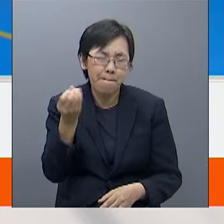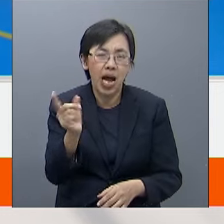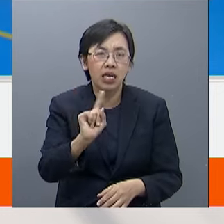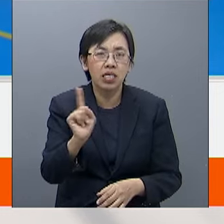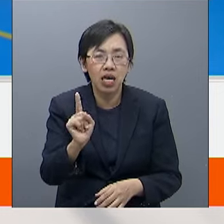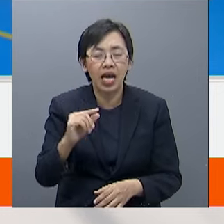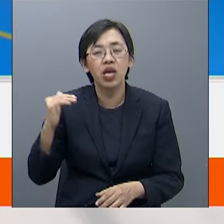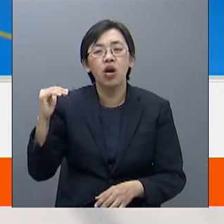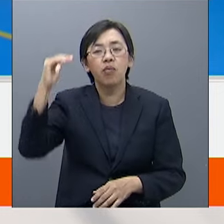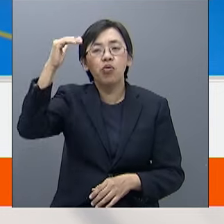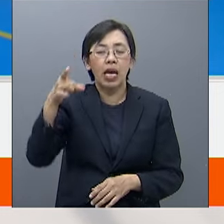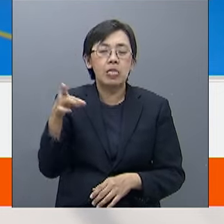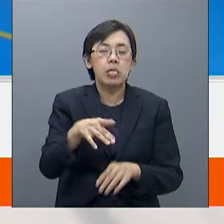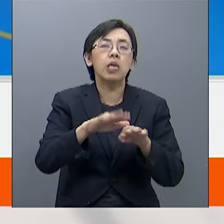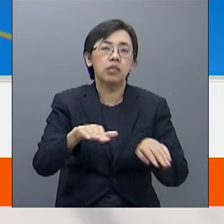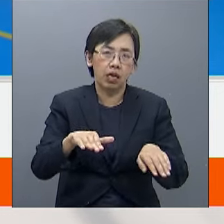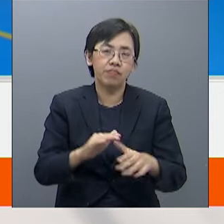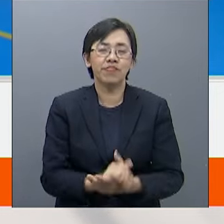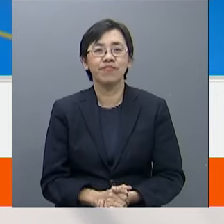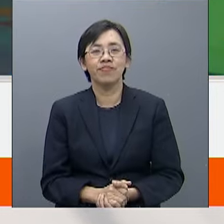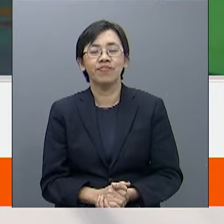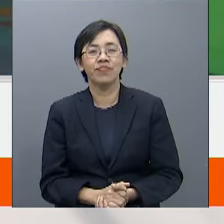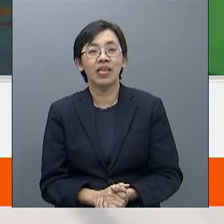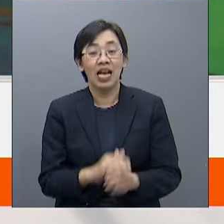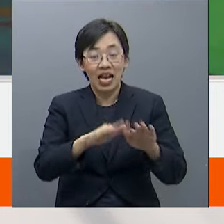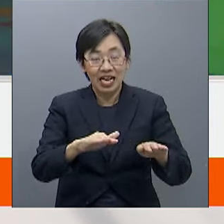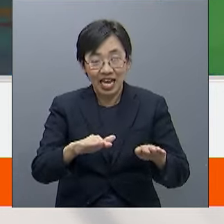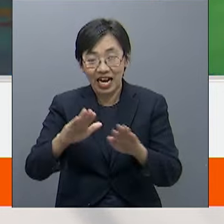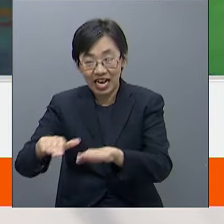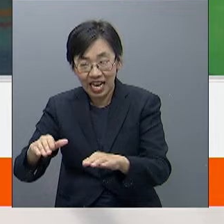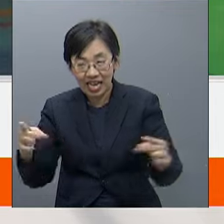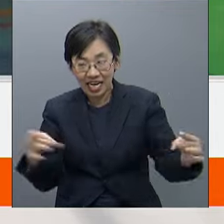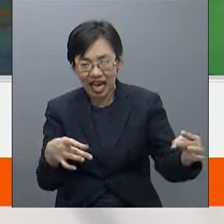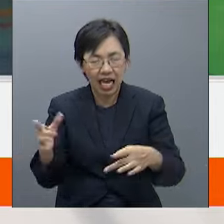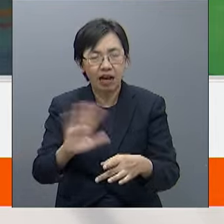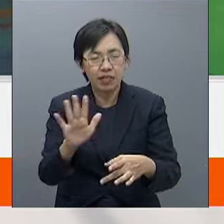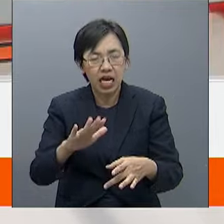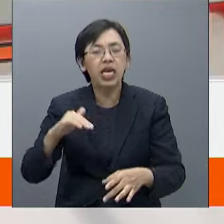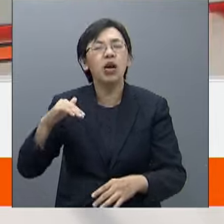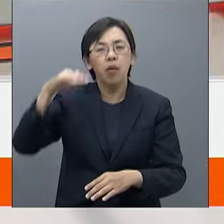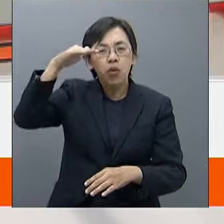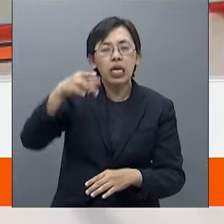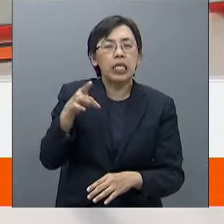ผู้ใหญ่จะทำกับเด็ก ค่ะ ไม่ใช่เด็กจะทำกันเอง ค่ะเอาละค่ะขอบพระคุณคุณหมอมากนะคะ